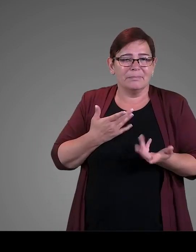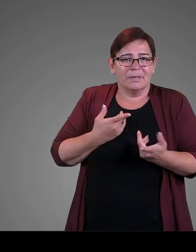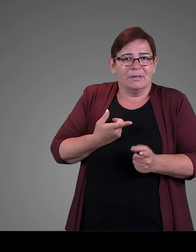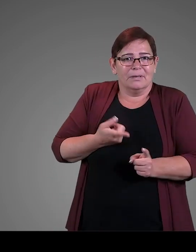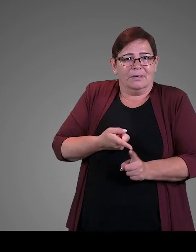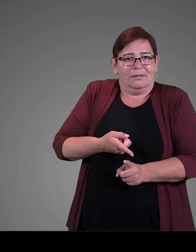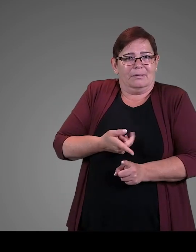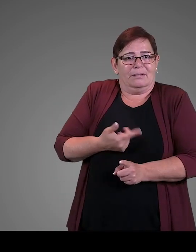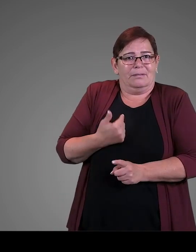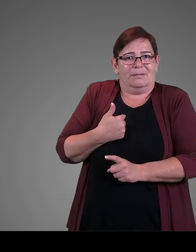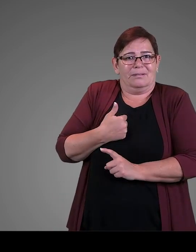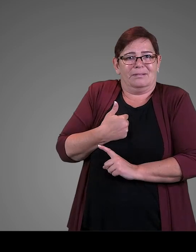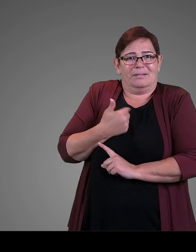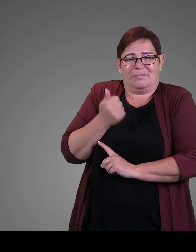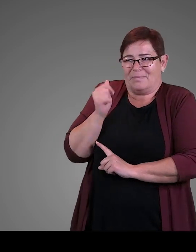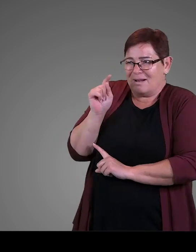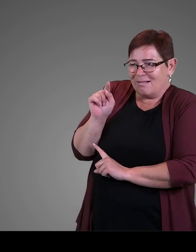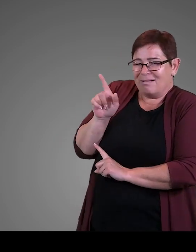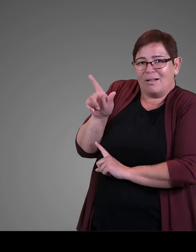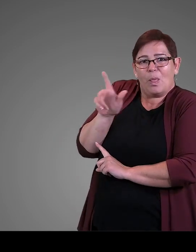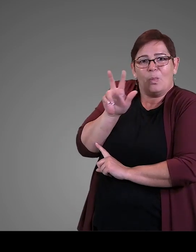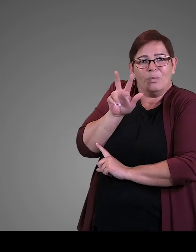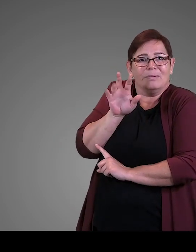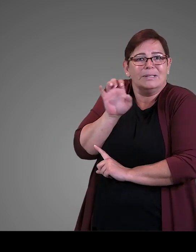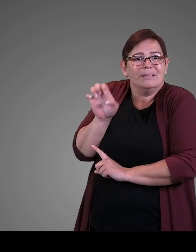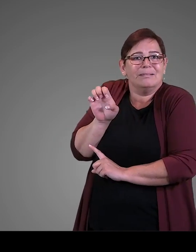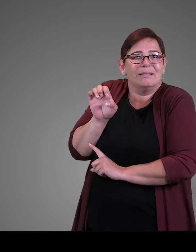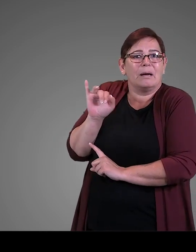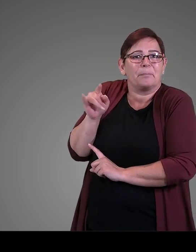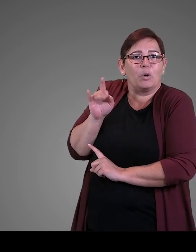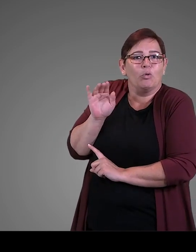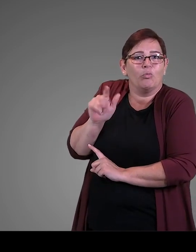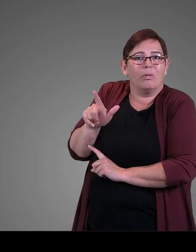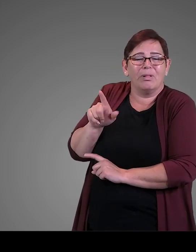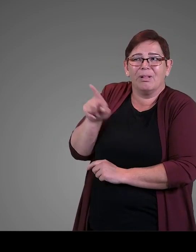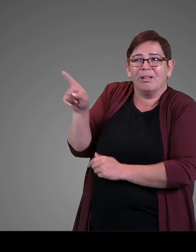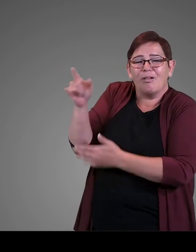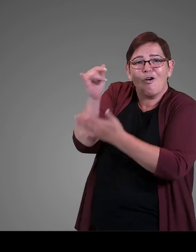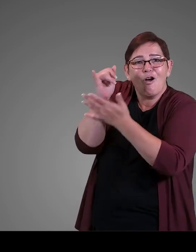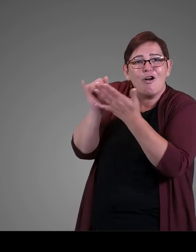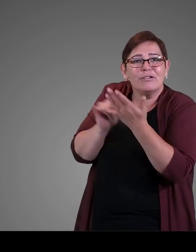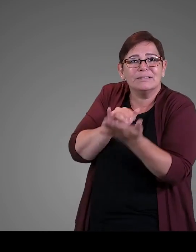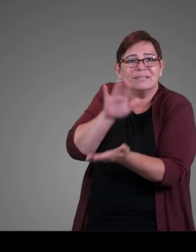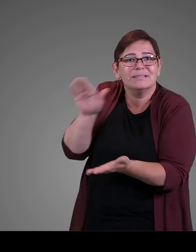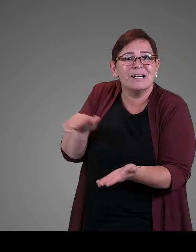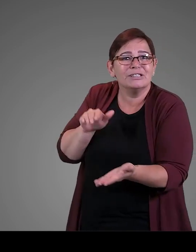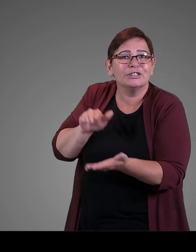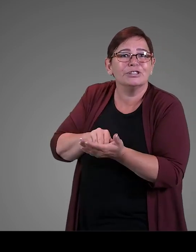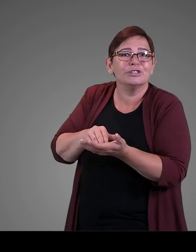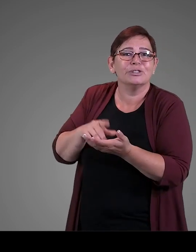moi, non seulement je suis ici, mais je suis spécifiquement au Troisième impérial. Puis,